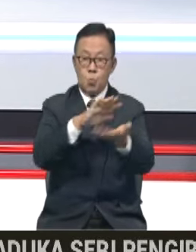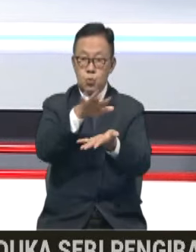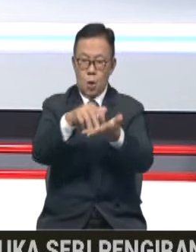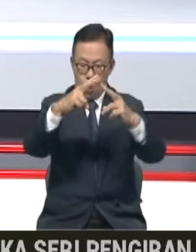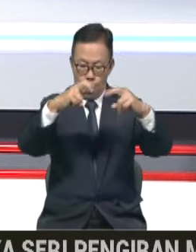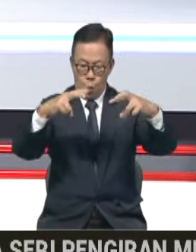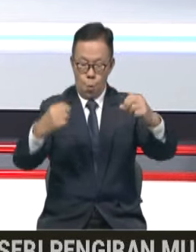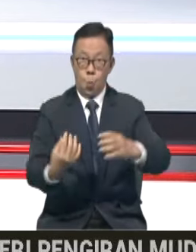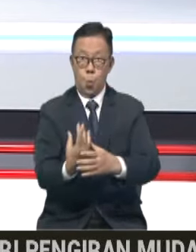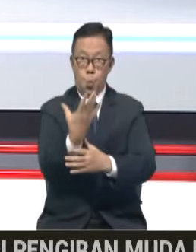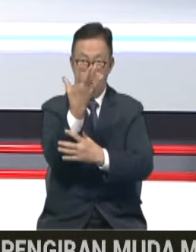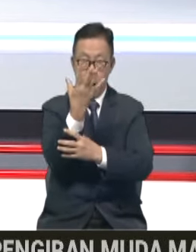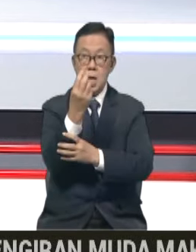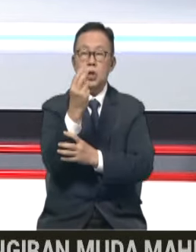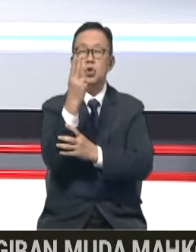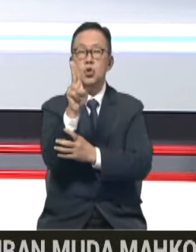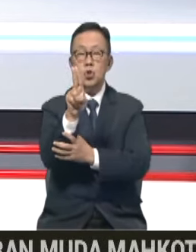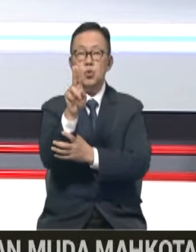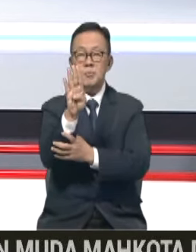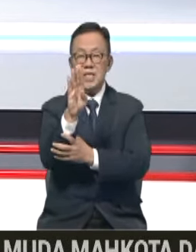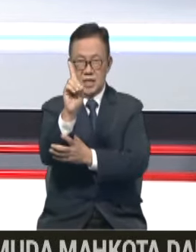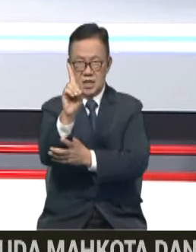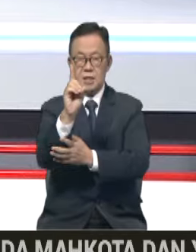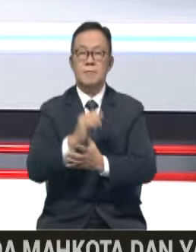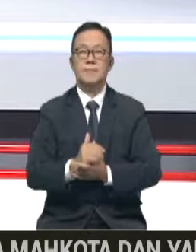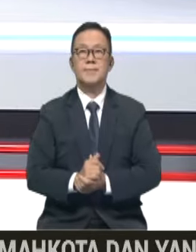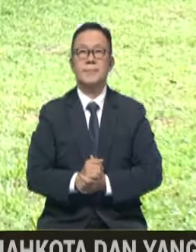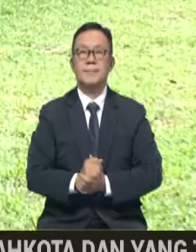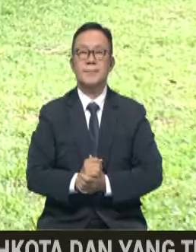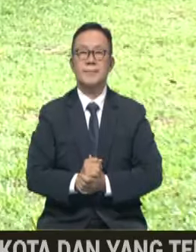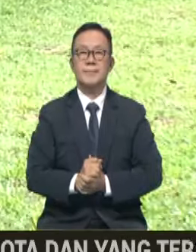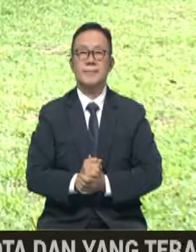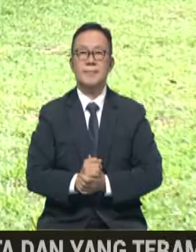Penyelidikan Botanical University Brunei Darussalam UBD.